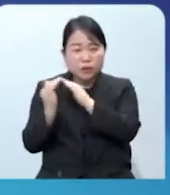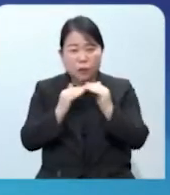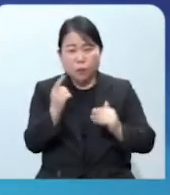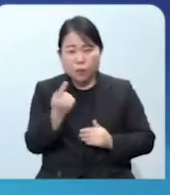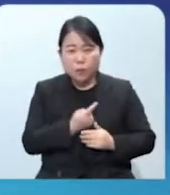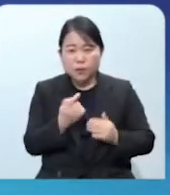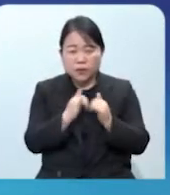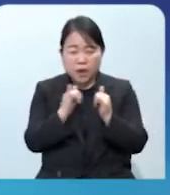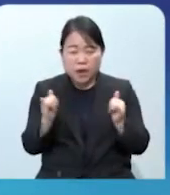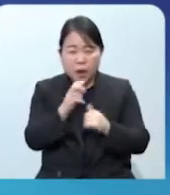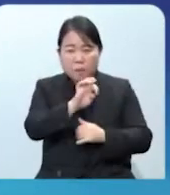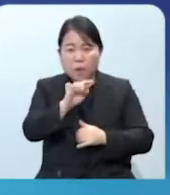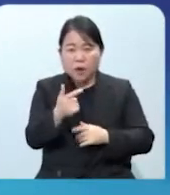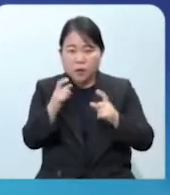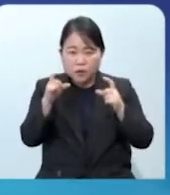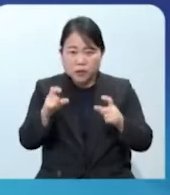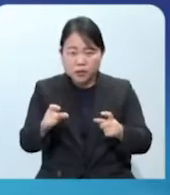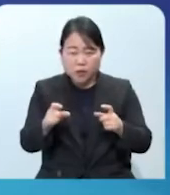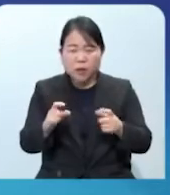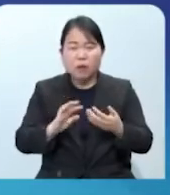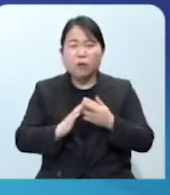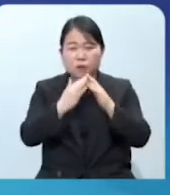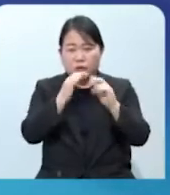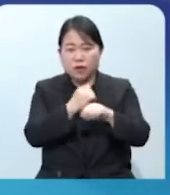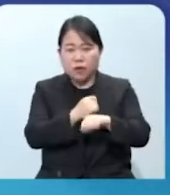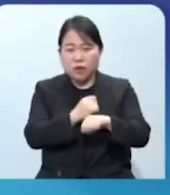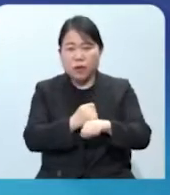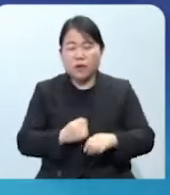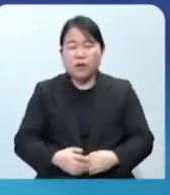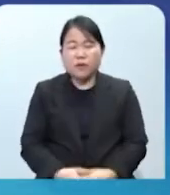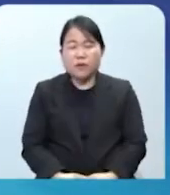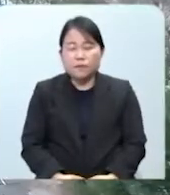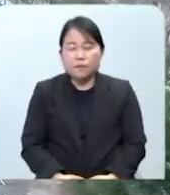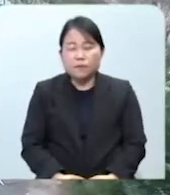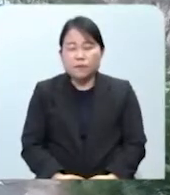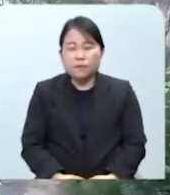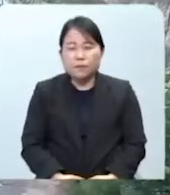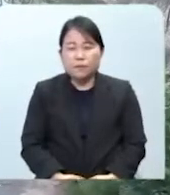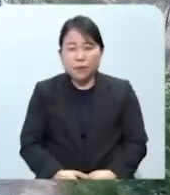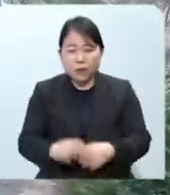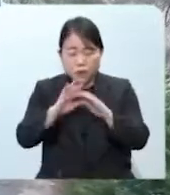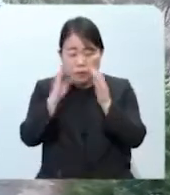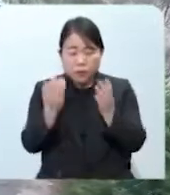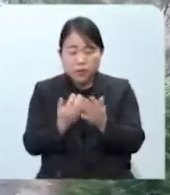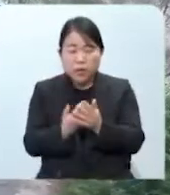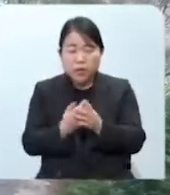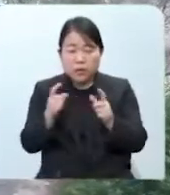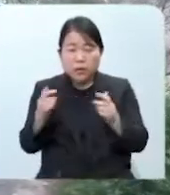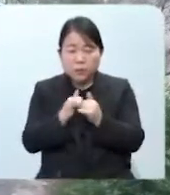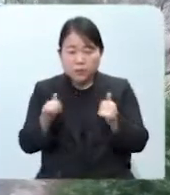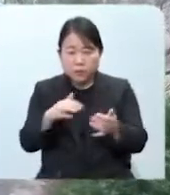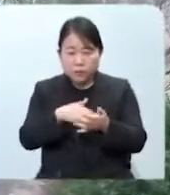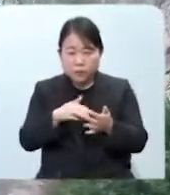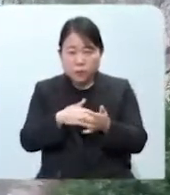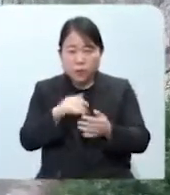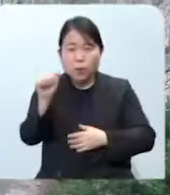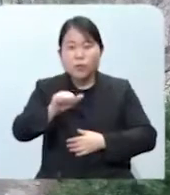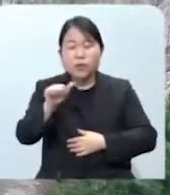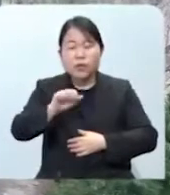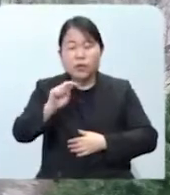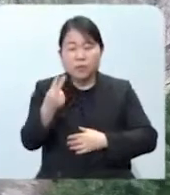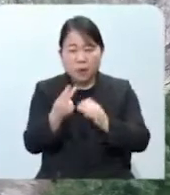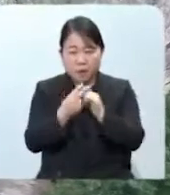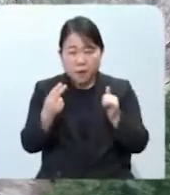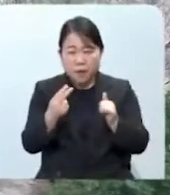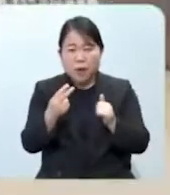모든 면 지역에 공급하기로 한 건데요 정진교 기자가 보도합니다 전체 주민이 5천 2백여 명 인 괴산군 청천면